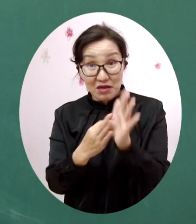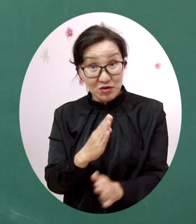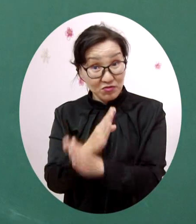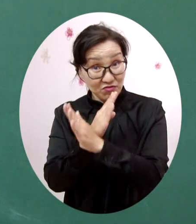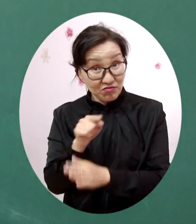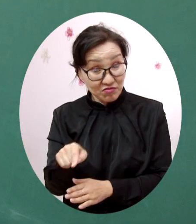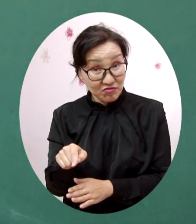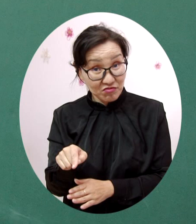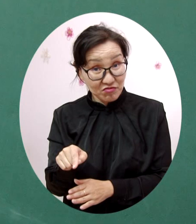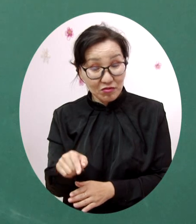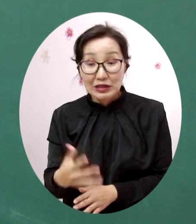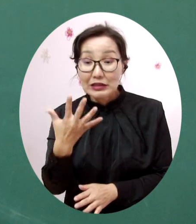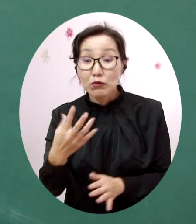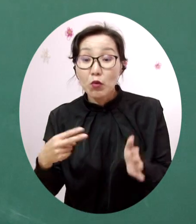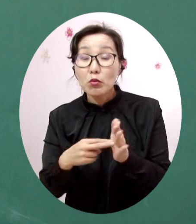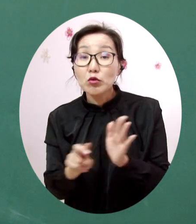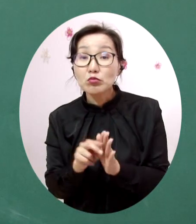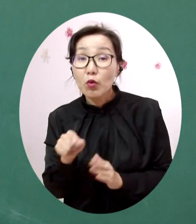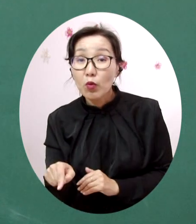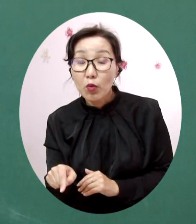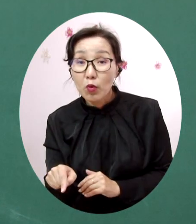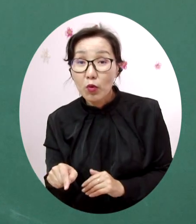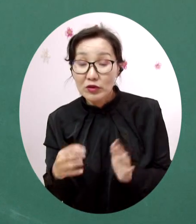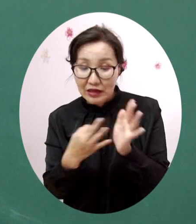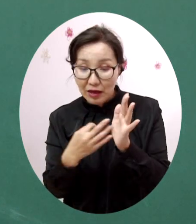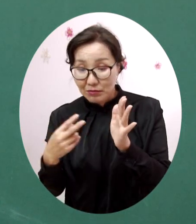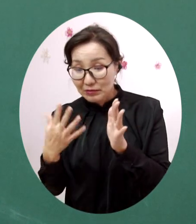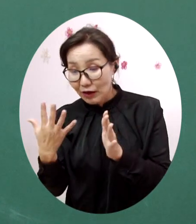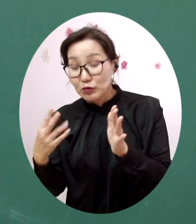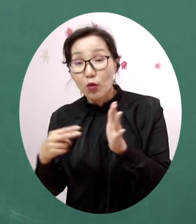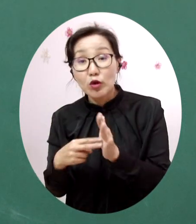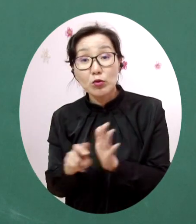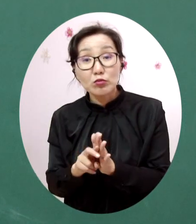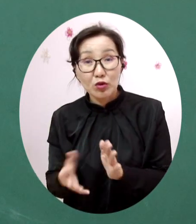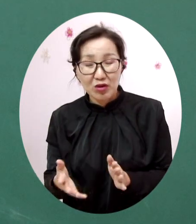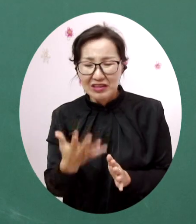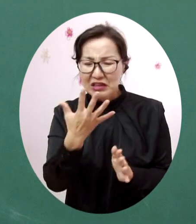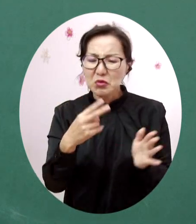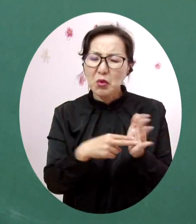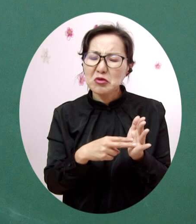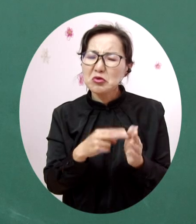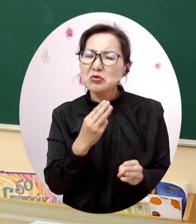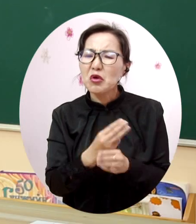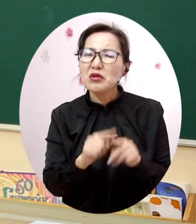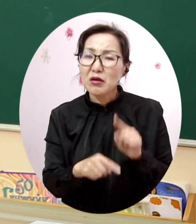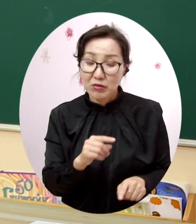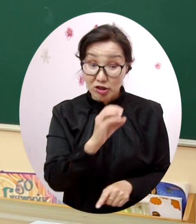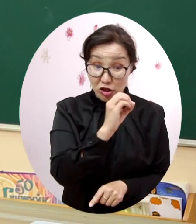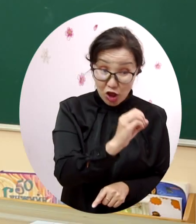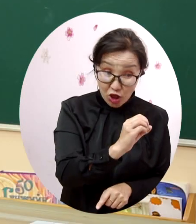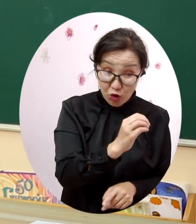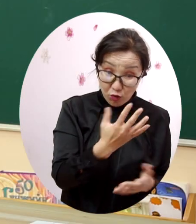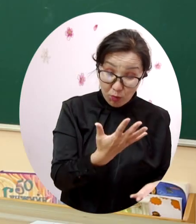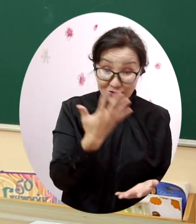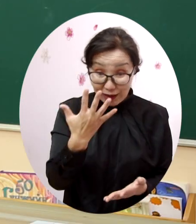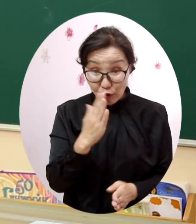8-аар төгссөн байна. За тэгвэл энэ 5-т хуваагдах уу? 5-т хуваагдах тооч яах хэвтэй лээ? Тиг буюу